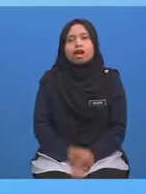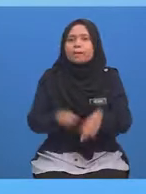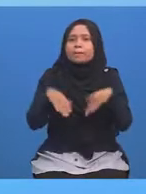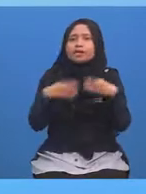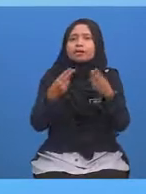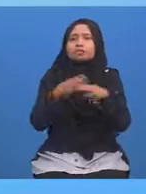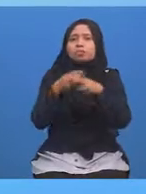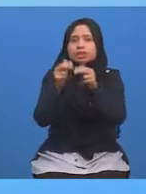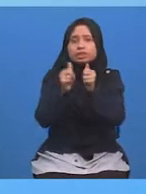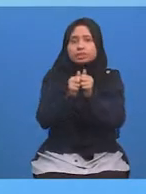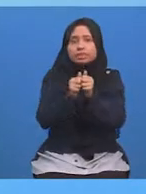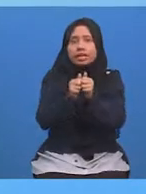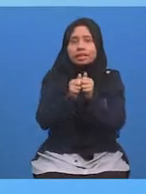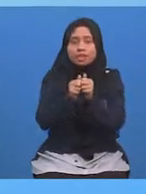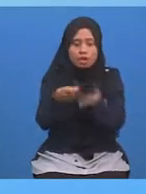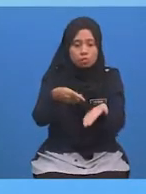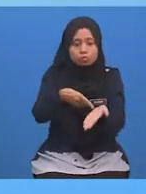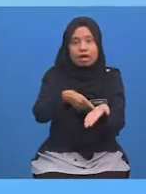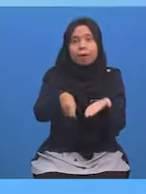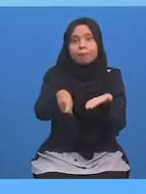Bagaimana pula dengan liability ya?